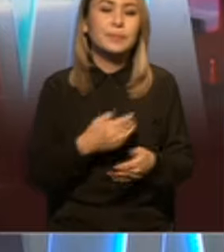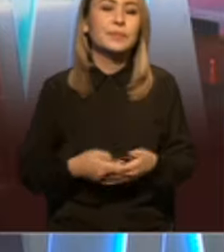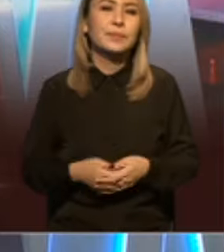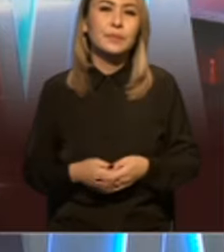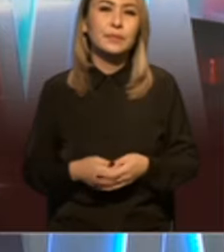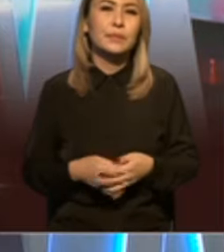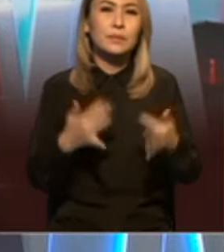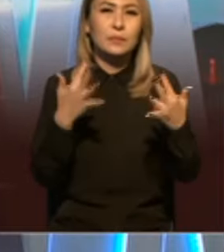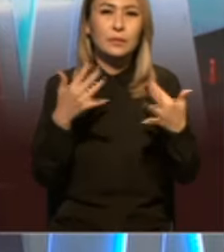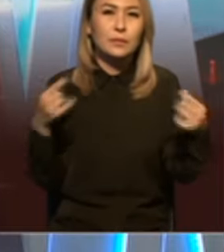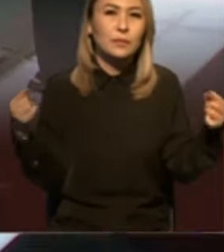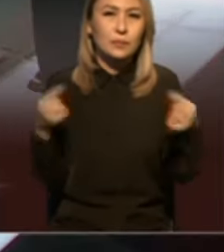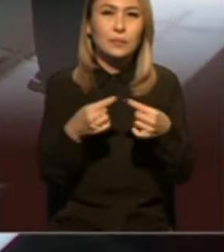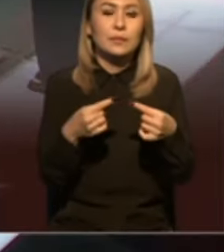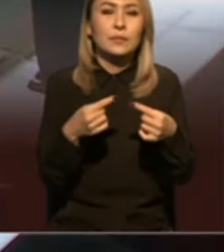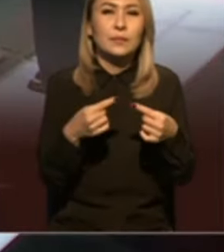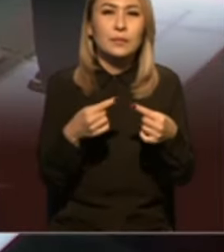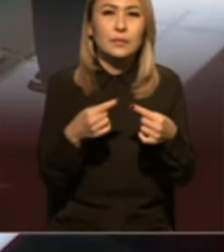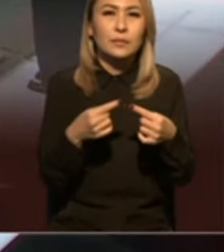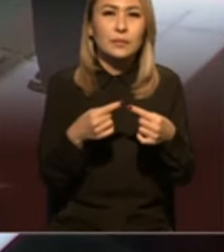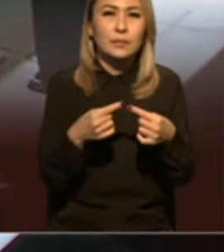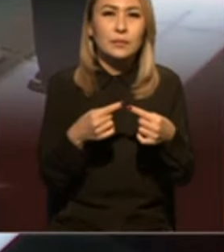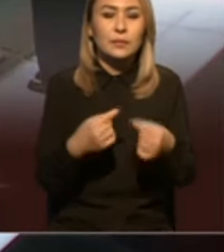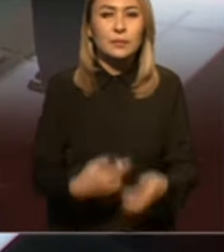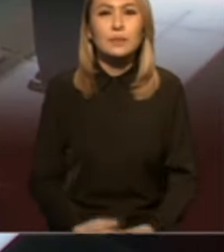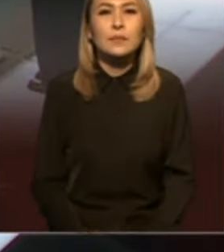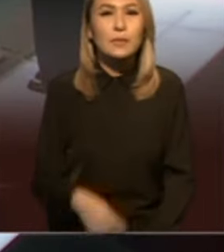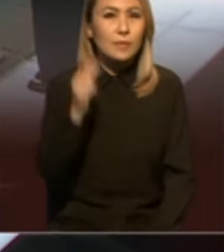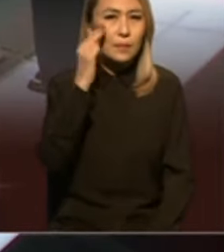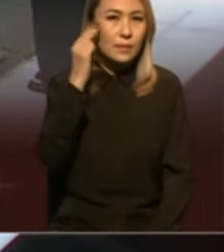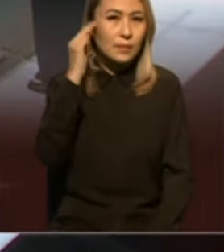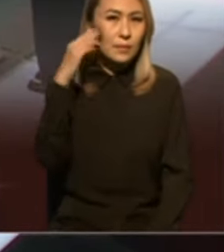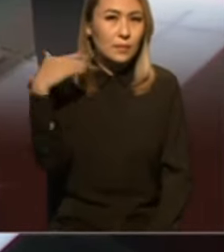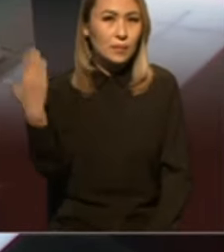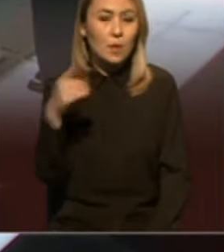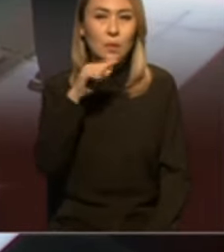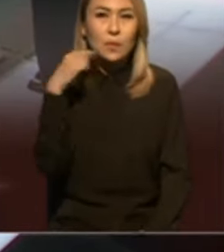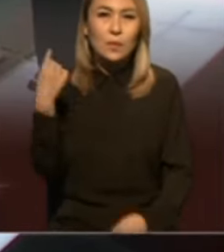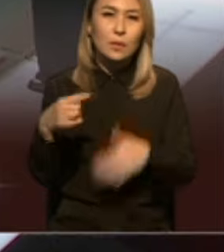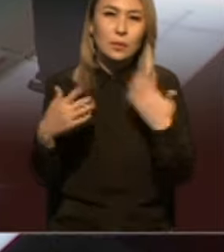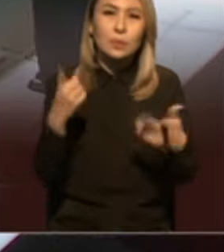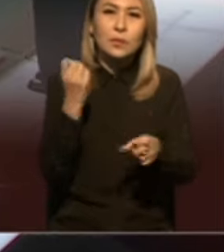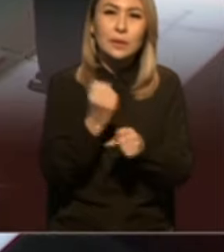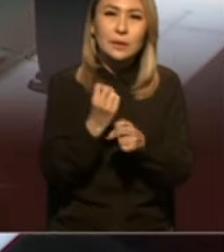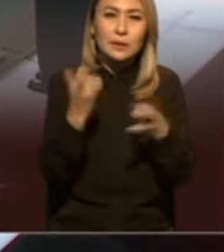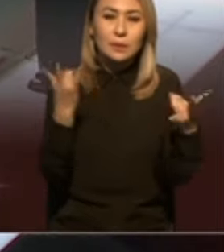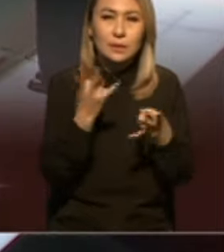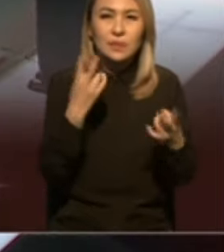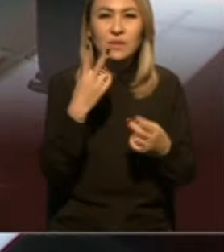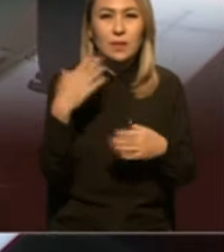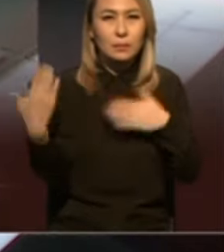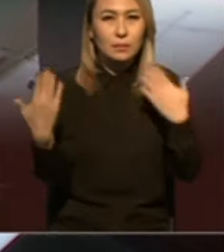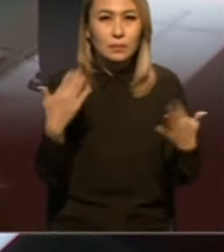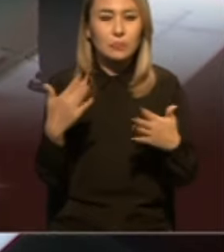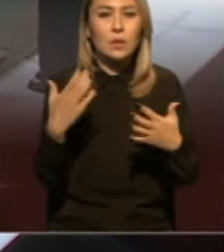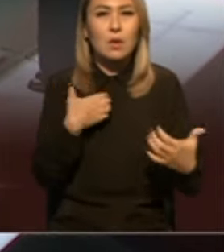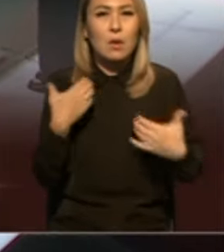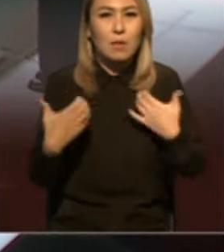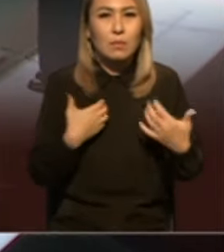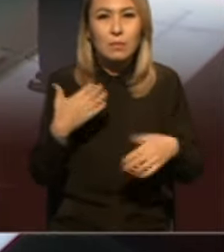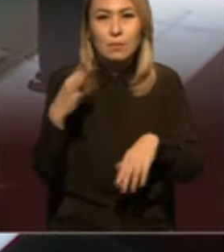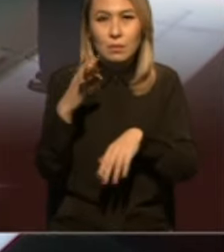жаңадай қаншалықты, мысалы, Қытай бір жағынан, Ресей бір жағынан біз не істеуіміз керек, екі жаққа алаңда отыра